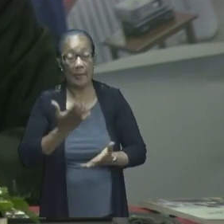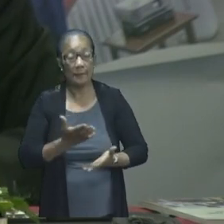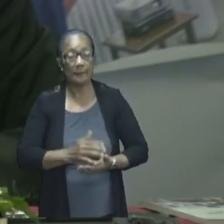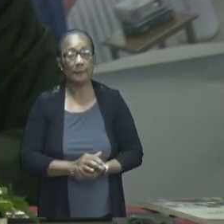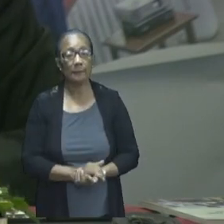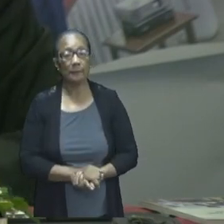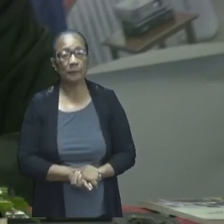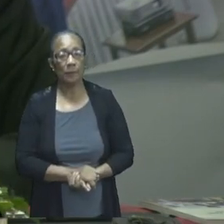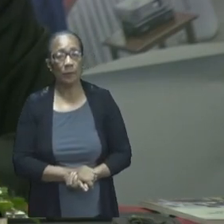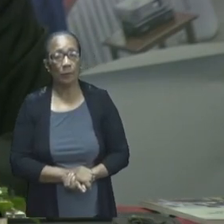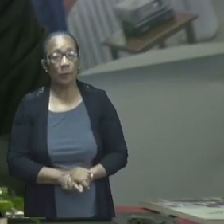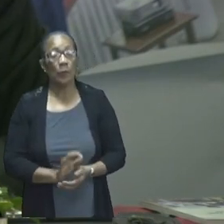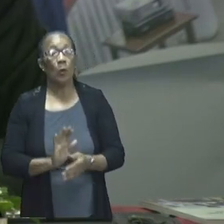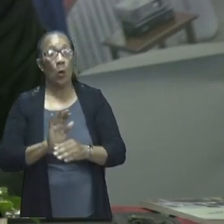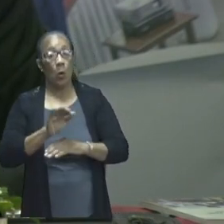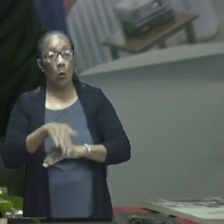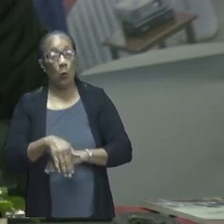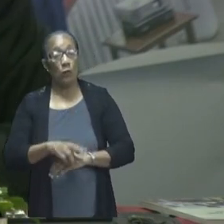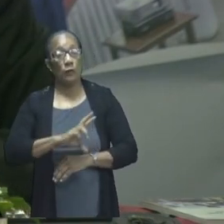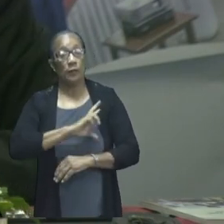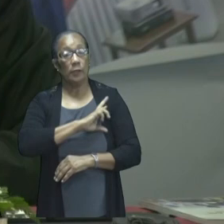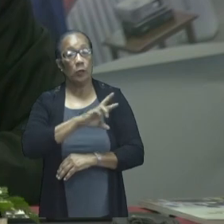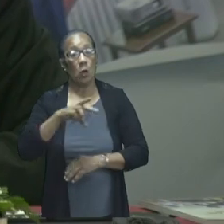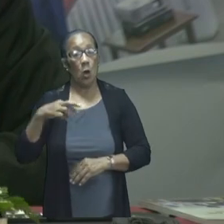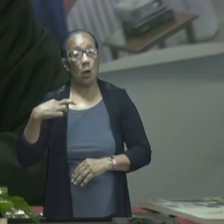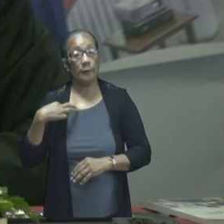voor wat betreft onze